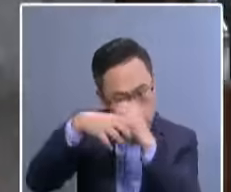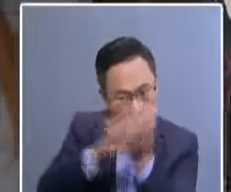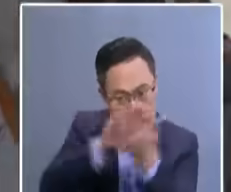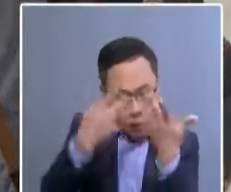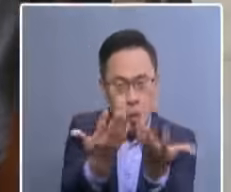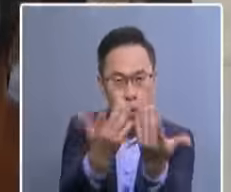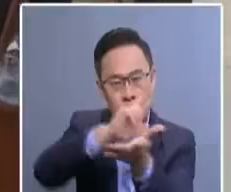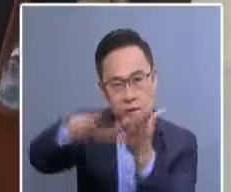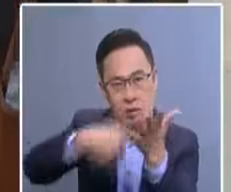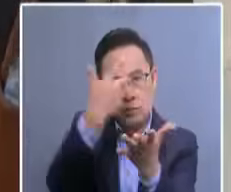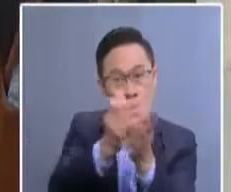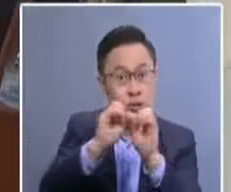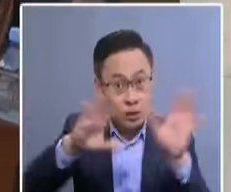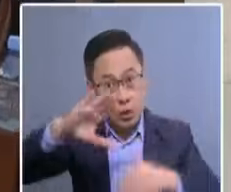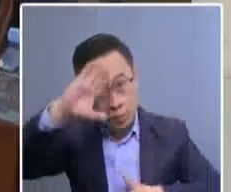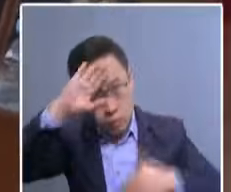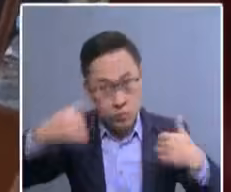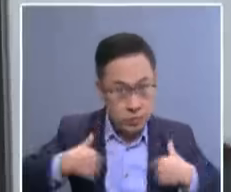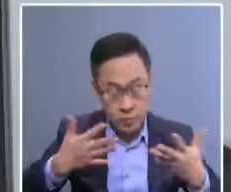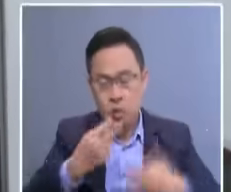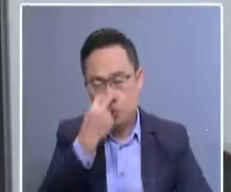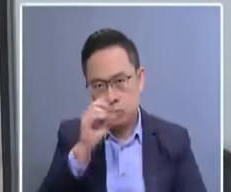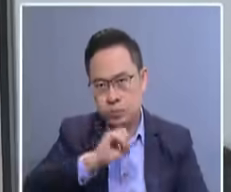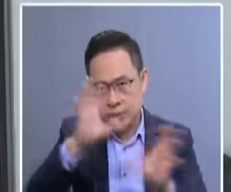ตั้งแต่วันนี้เป็นต้นไปจนถึง 29เมษายนเลยนะฮะอ่ะ